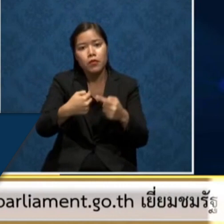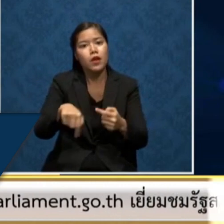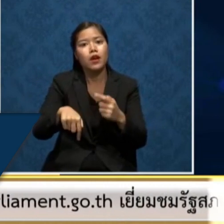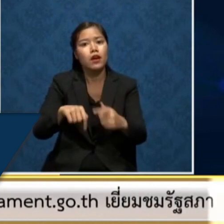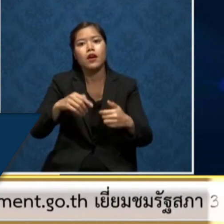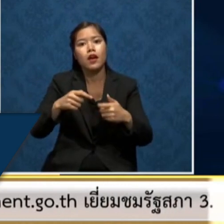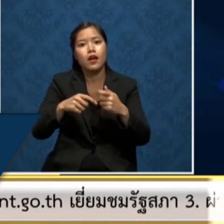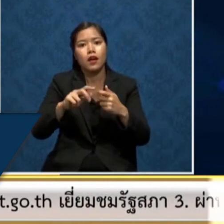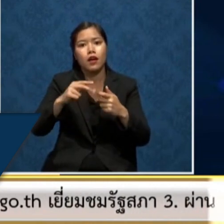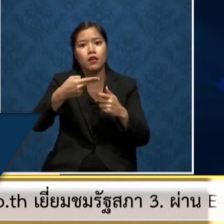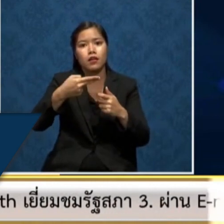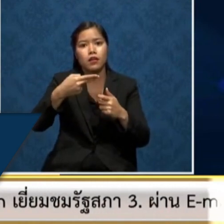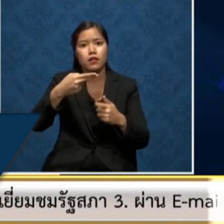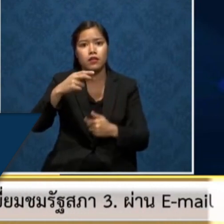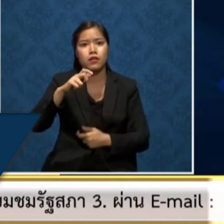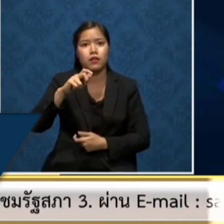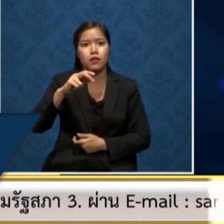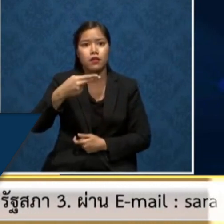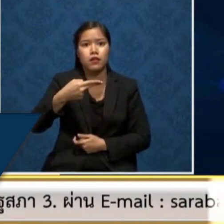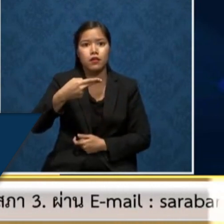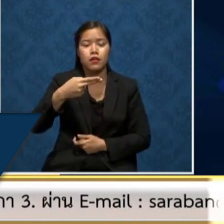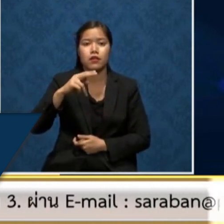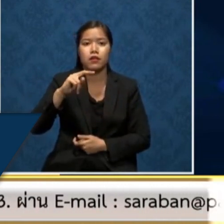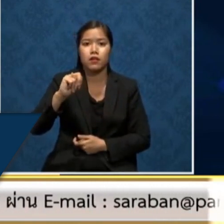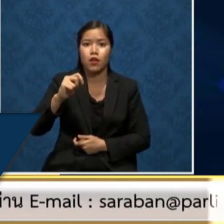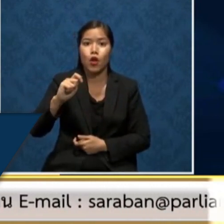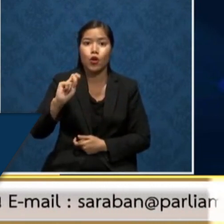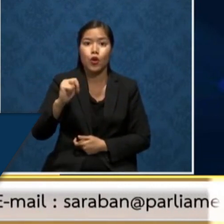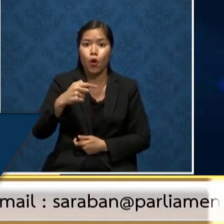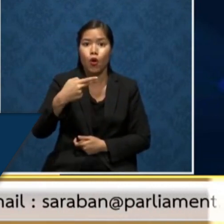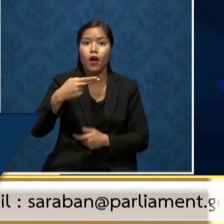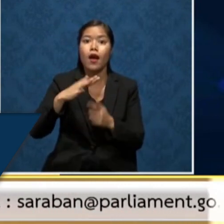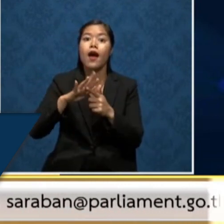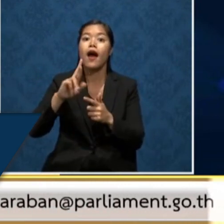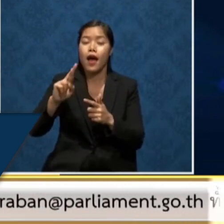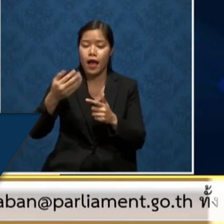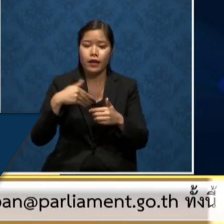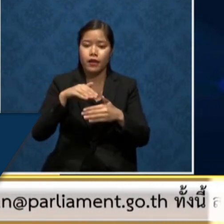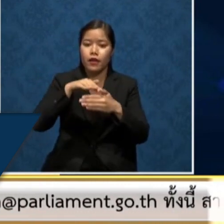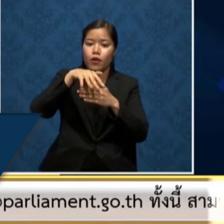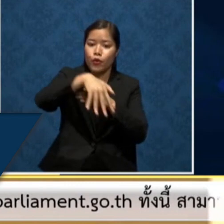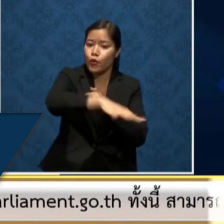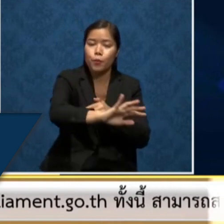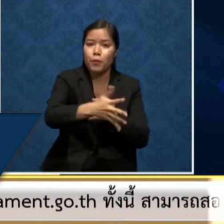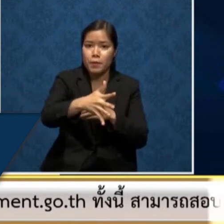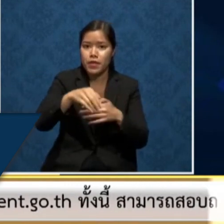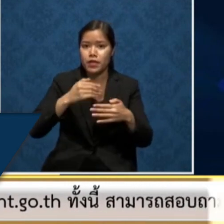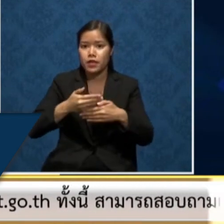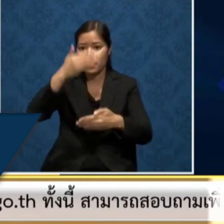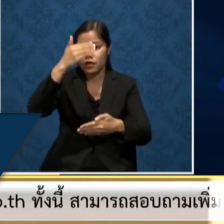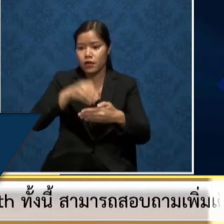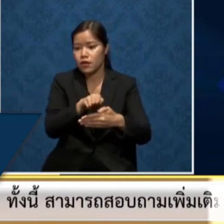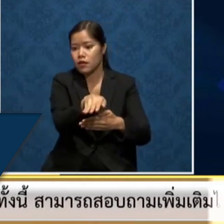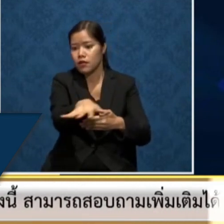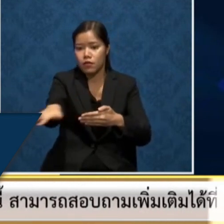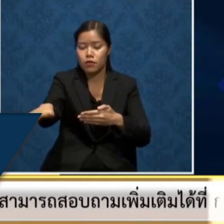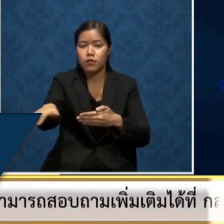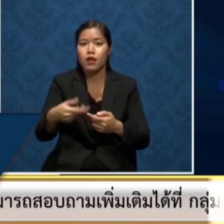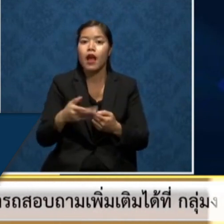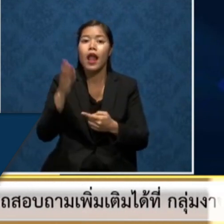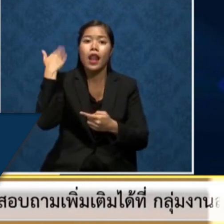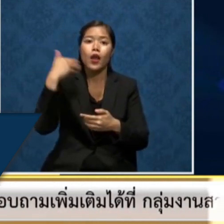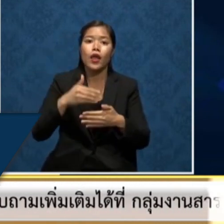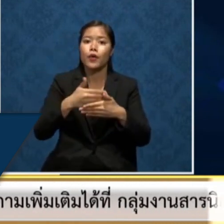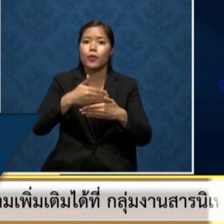ที่สถานการณ์วิกฤตของหนองหาญนะเราจะมีประตูปิดกั้นไม่ให้น้ำไหลลงหนองหาญซึ่งแต่เดิมไม่มีเราจะมี